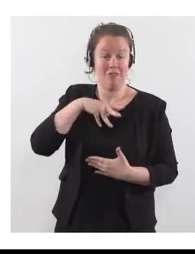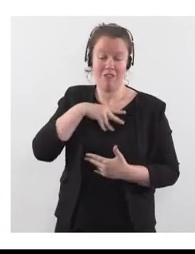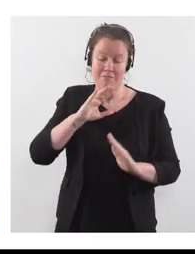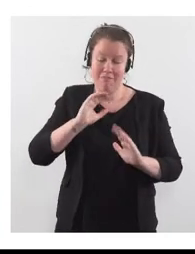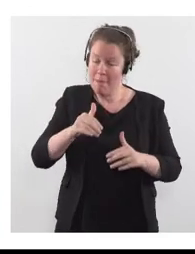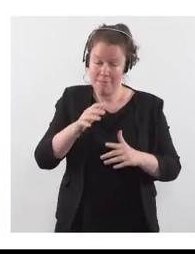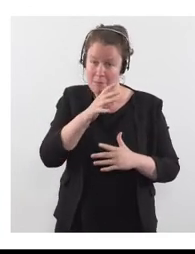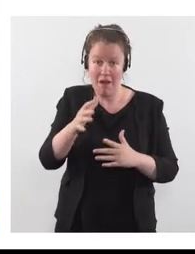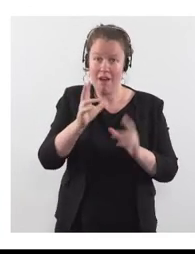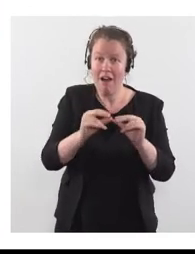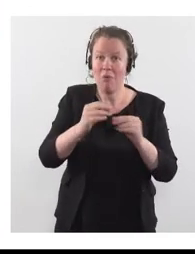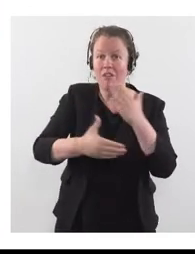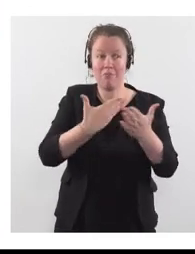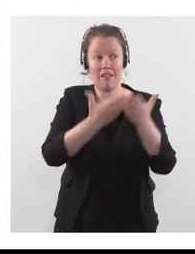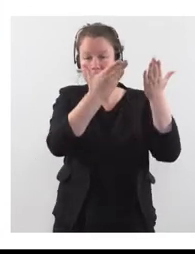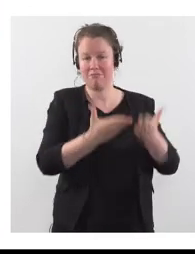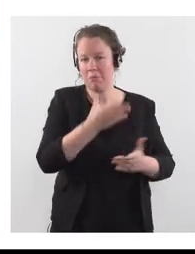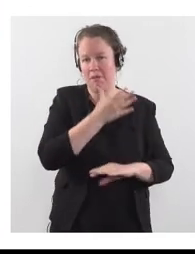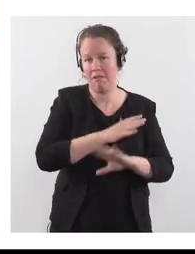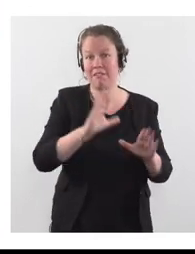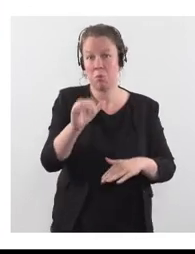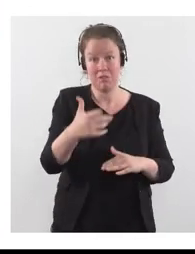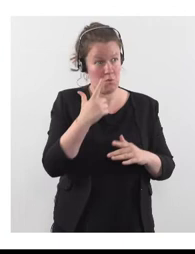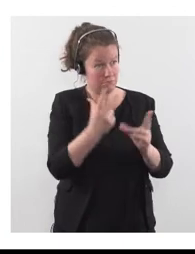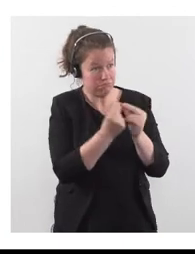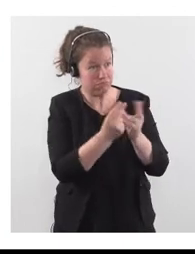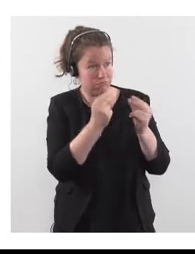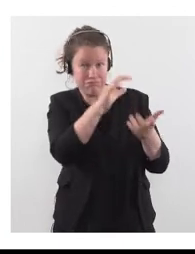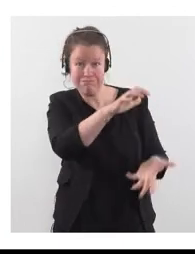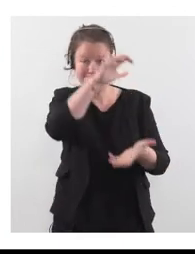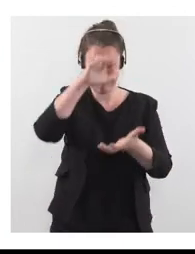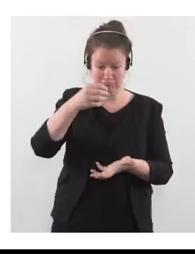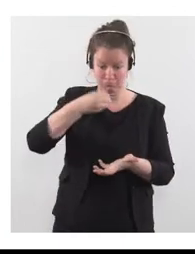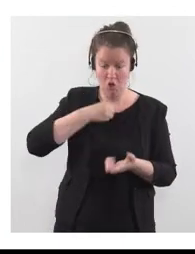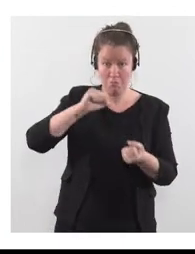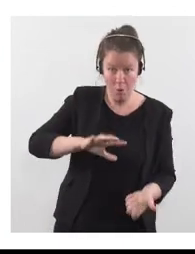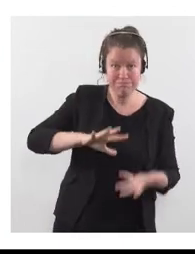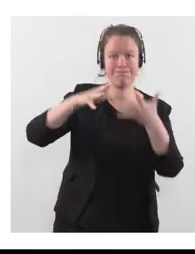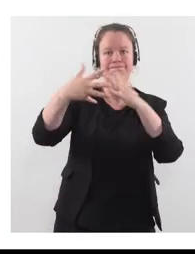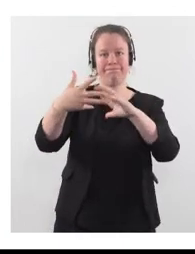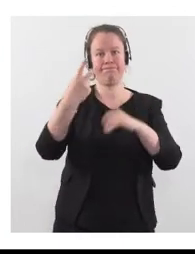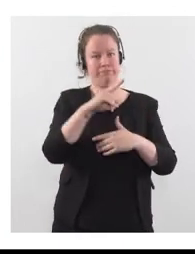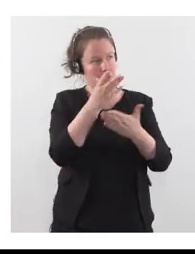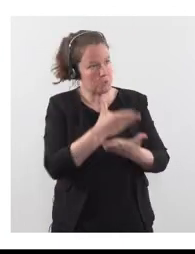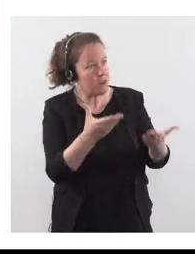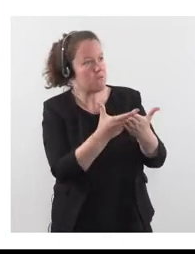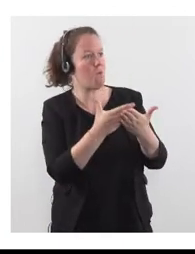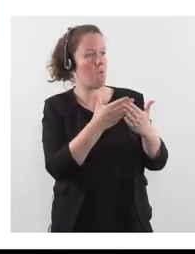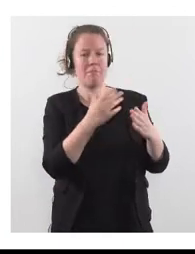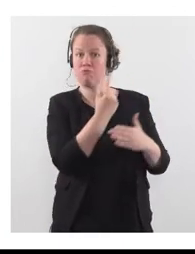ça, c'était tellement important. Ça nous a aidé à réaliser ce que nous avons fait avec son cas et avec d'autres